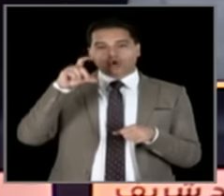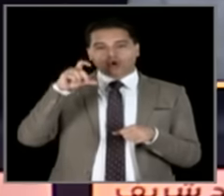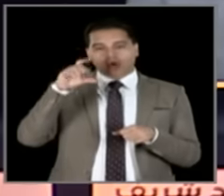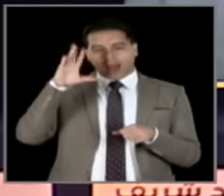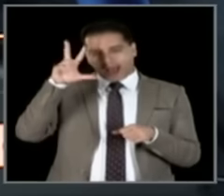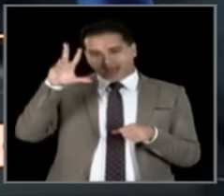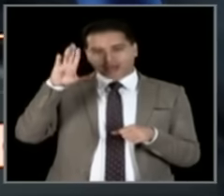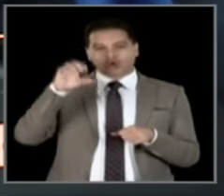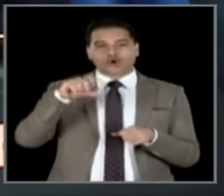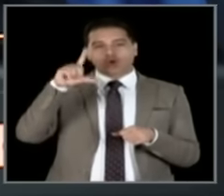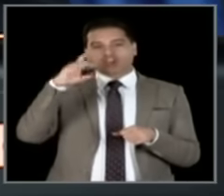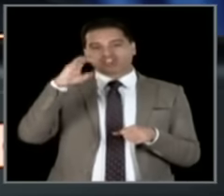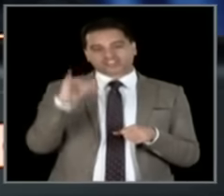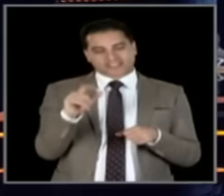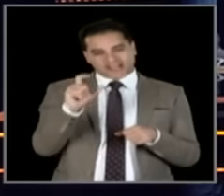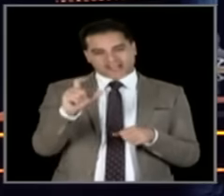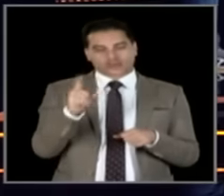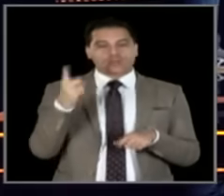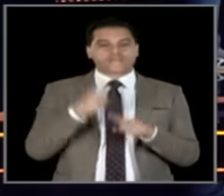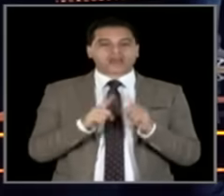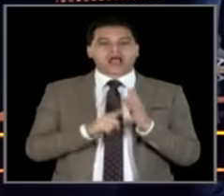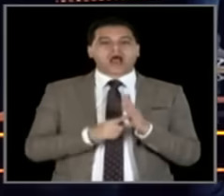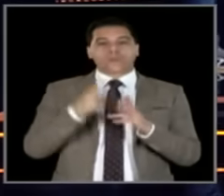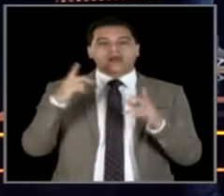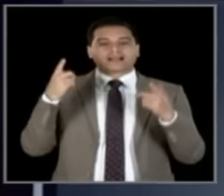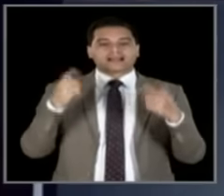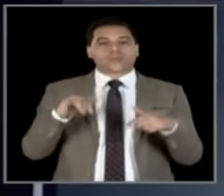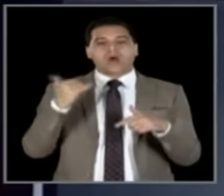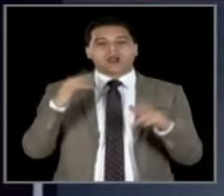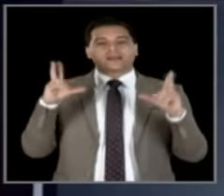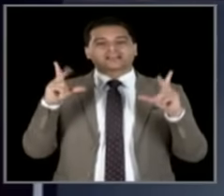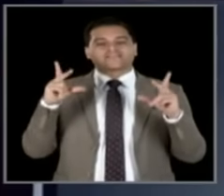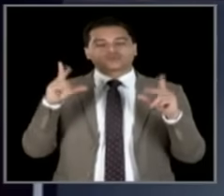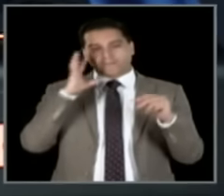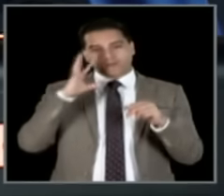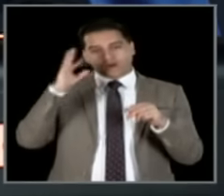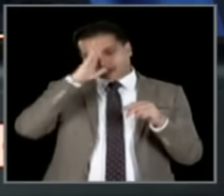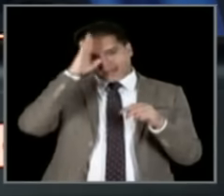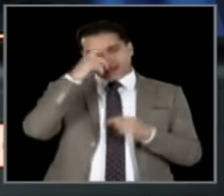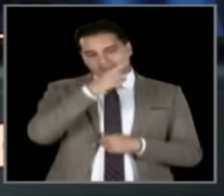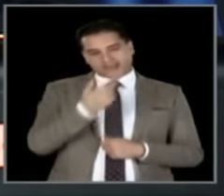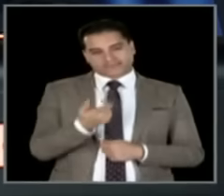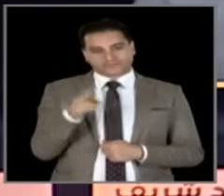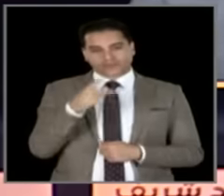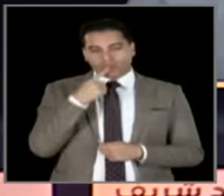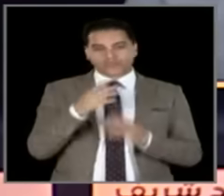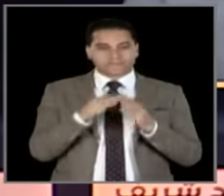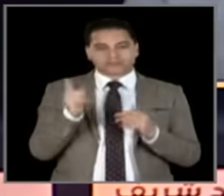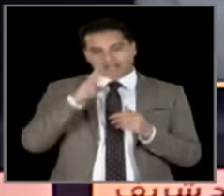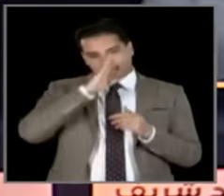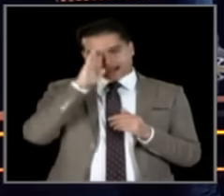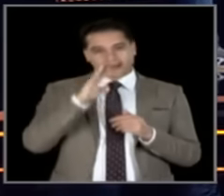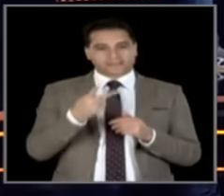كولاجين. ما هي أول دولة عربية؟ العراق. بالظبط. أنتوا الاثنين قلتوا مصر وهي